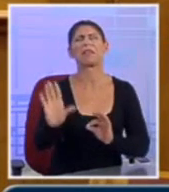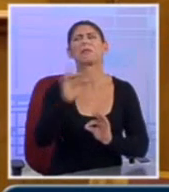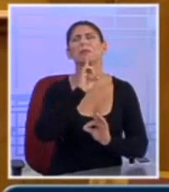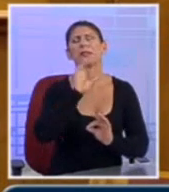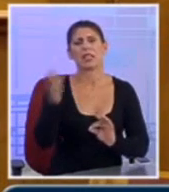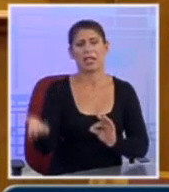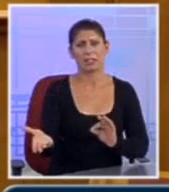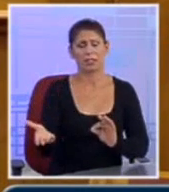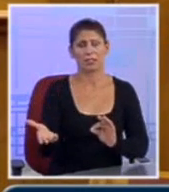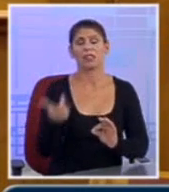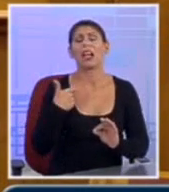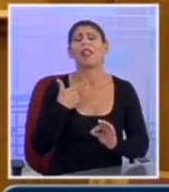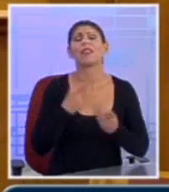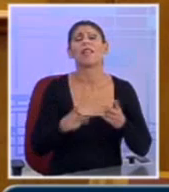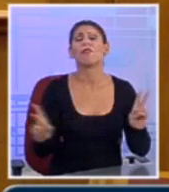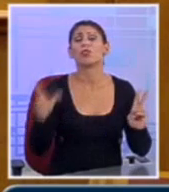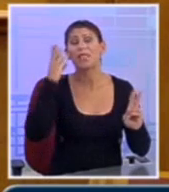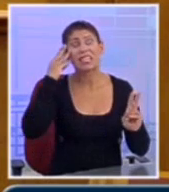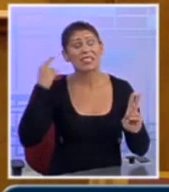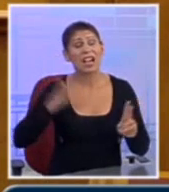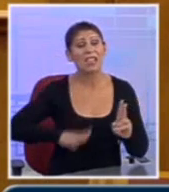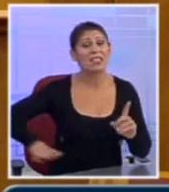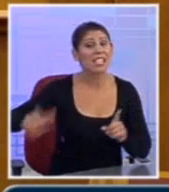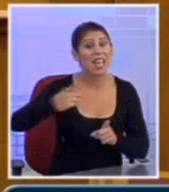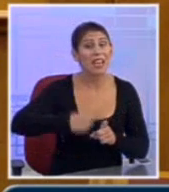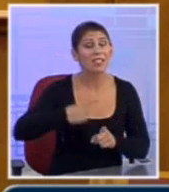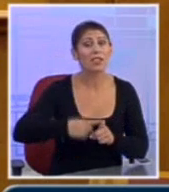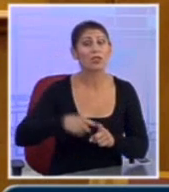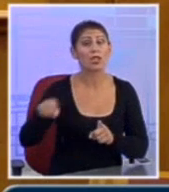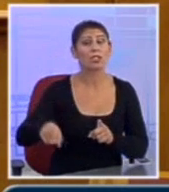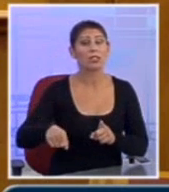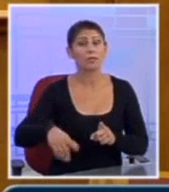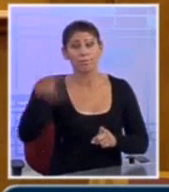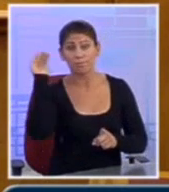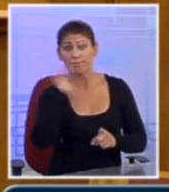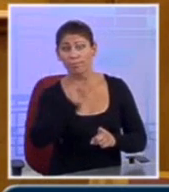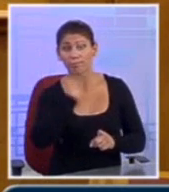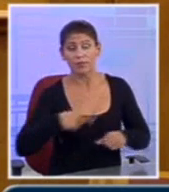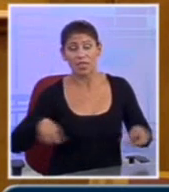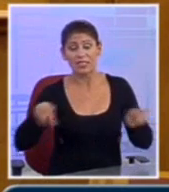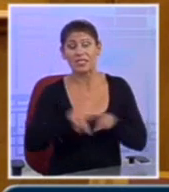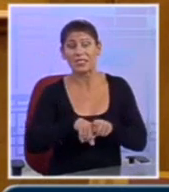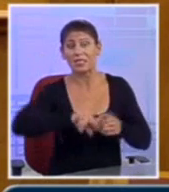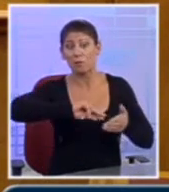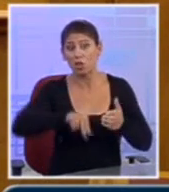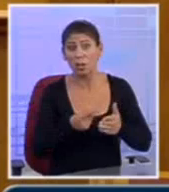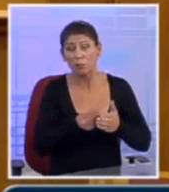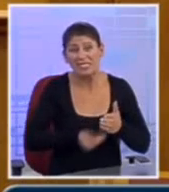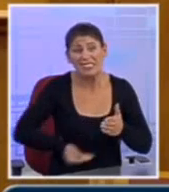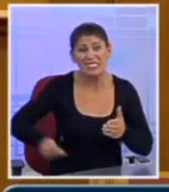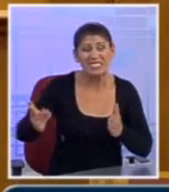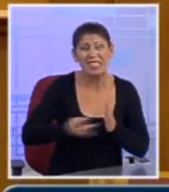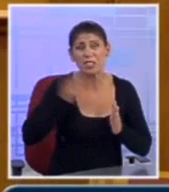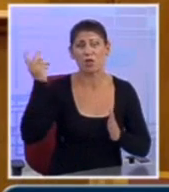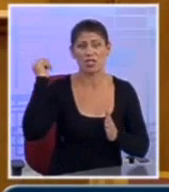μην μιλάτε για τα μέτρα. Δεν θα αφήσουμε να ξεχάσει ο ελληνικός λαός ότι μας καλούσατε να συνυπογράψουμε τρισχυρότερα. Σας το λέμε να